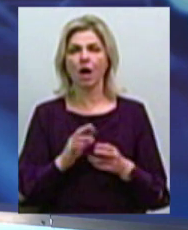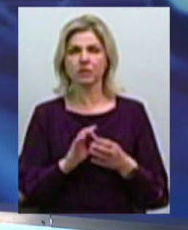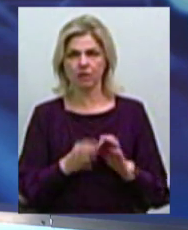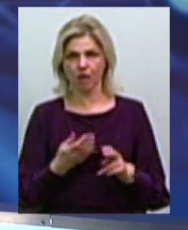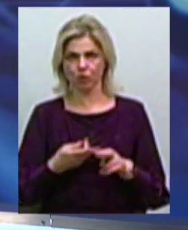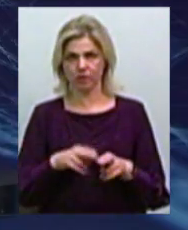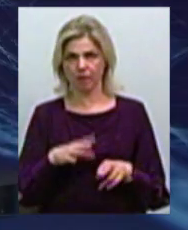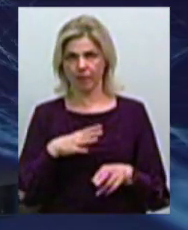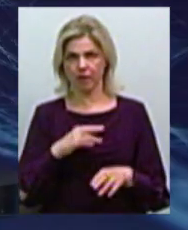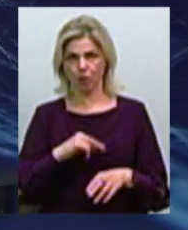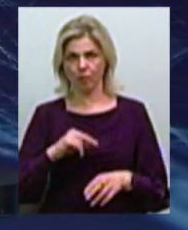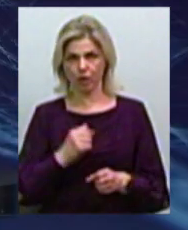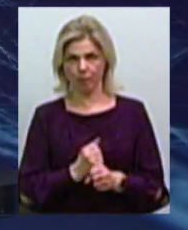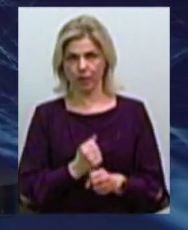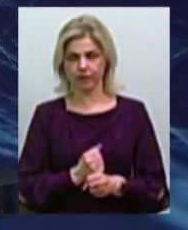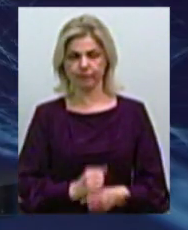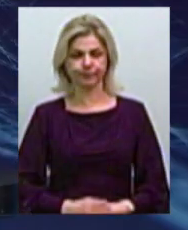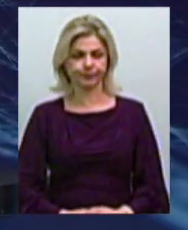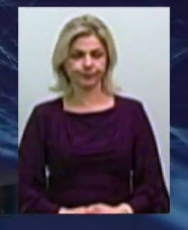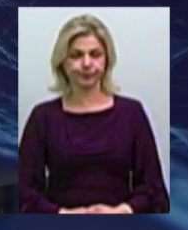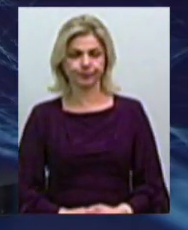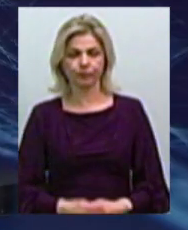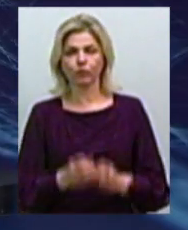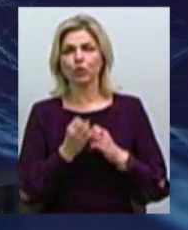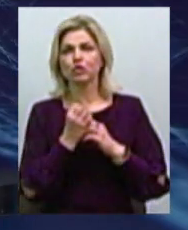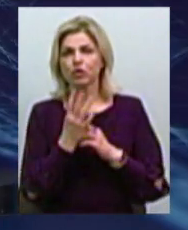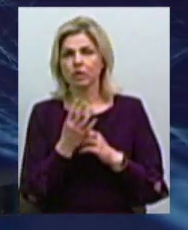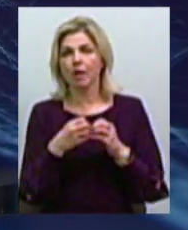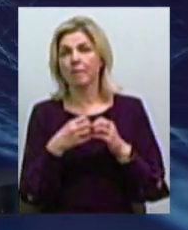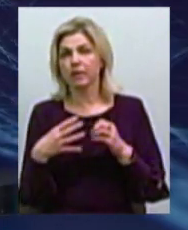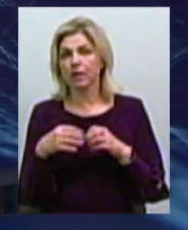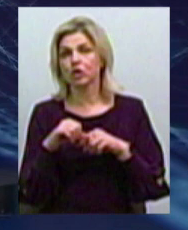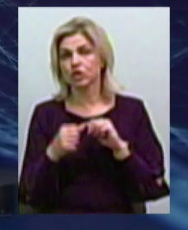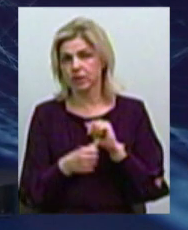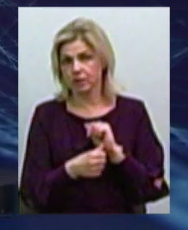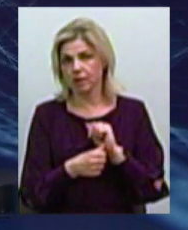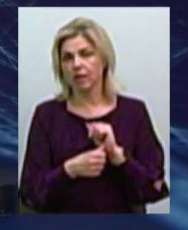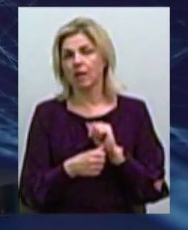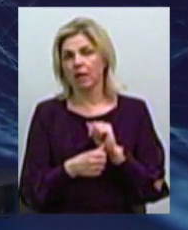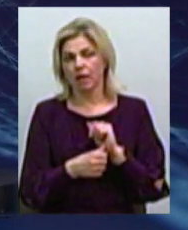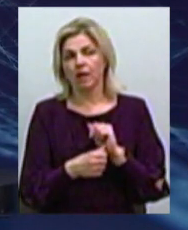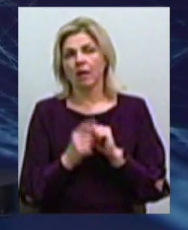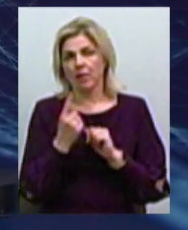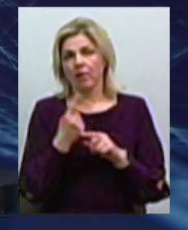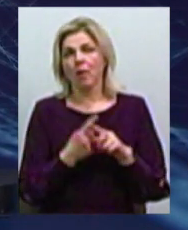Ну, як я вже сказав, 14-й, 15-й, 16-й, ще 16-й, десь перша